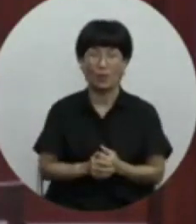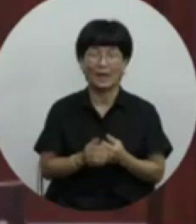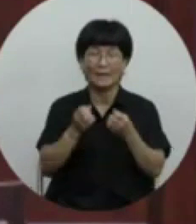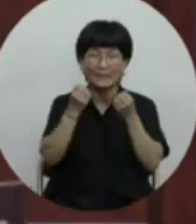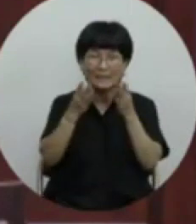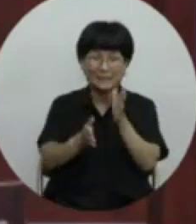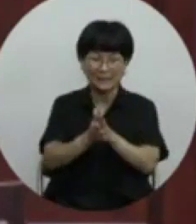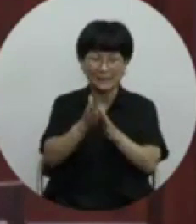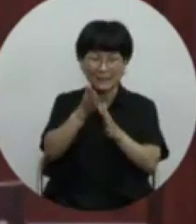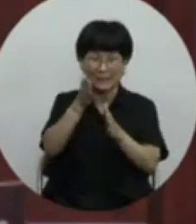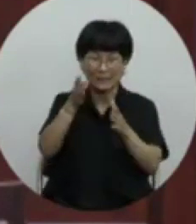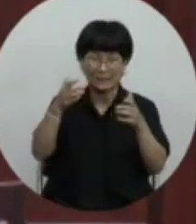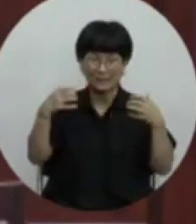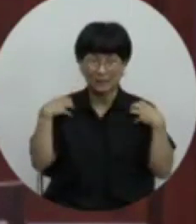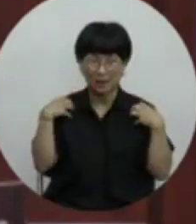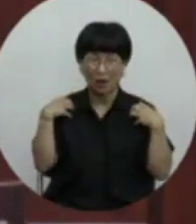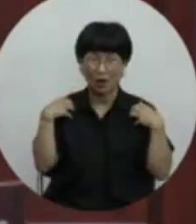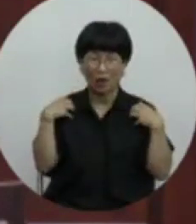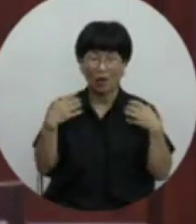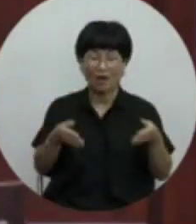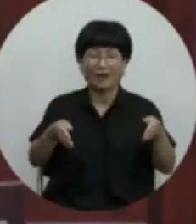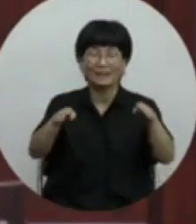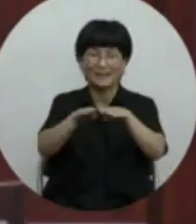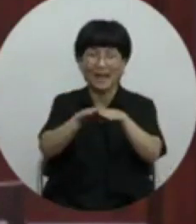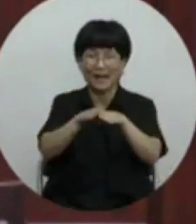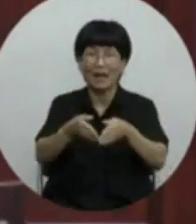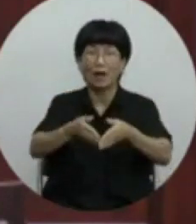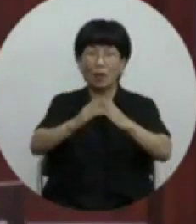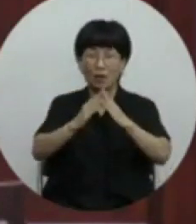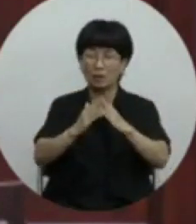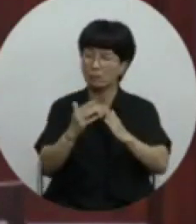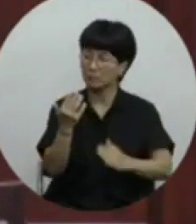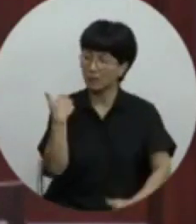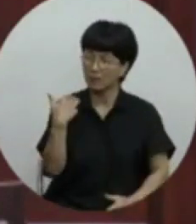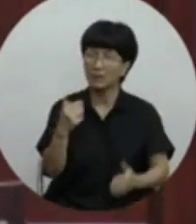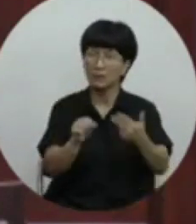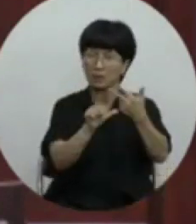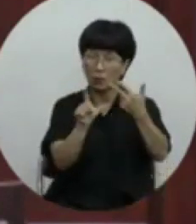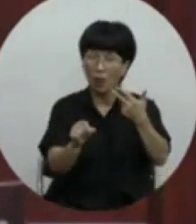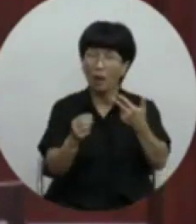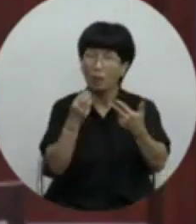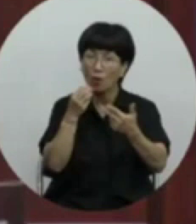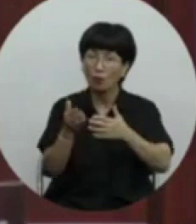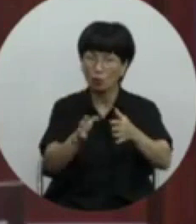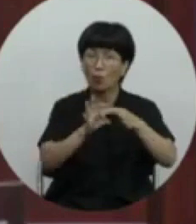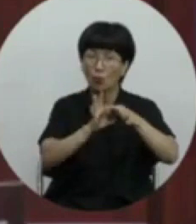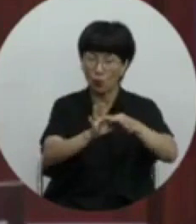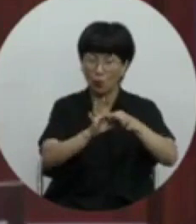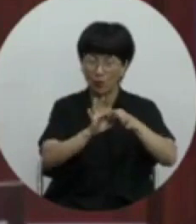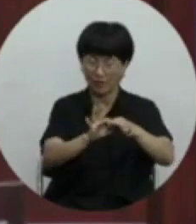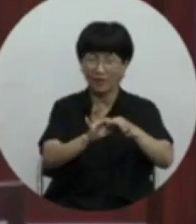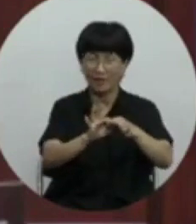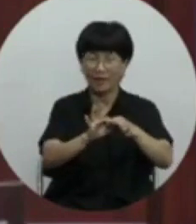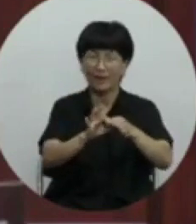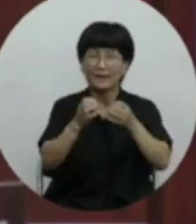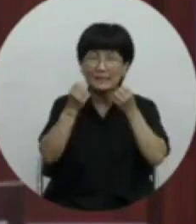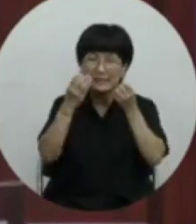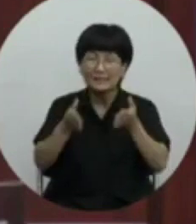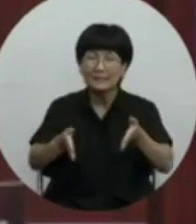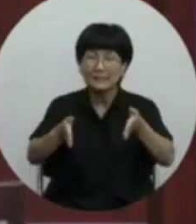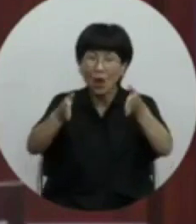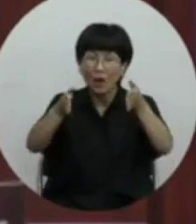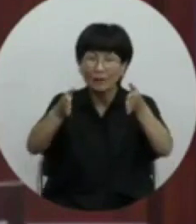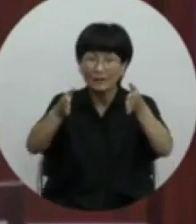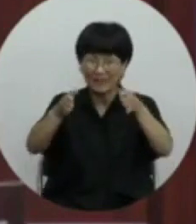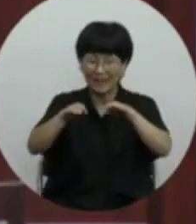신청사 건립은 지난 7월 경기도를 통해 행정안전부에 신청사 건립을